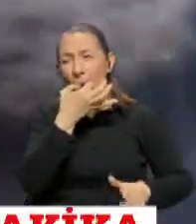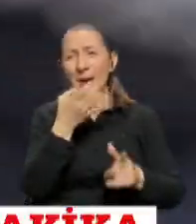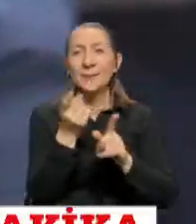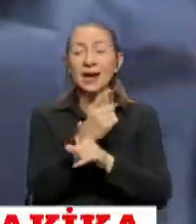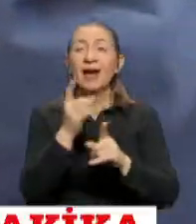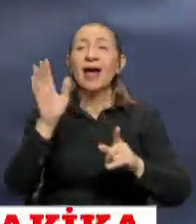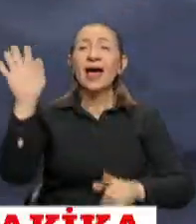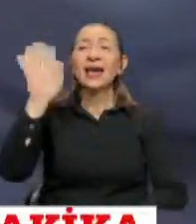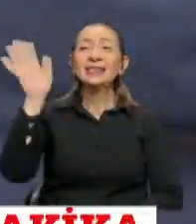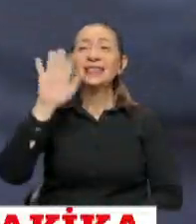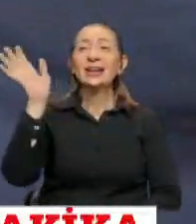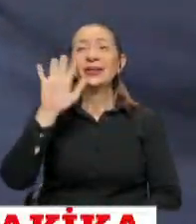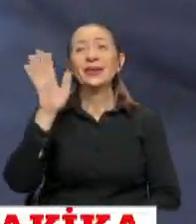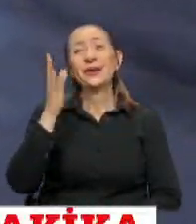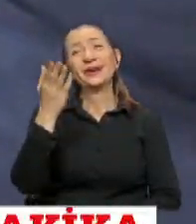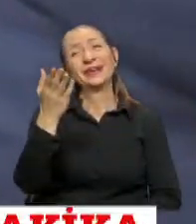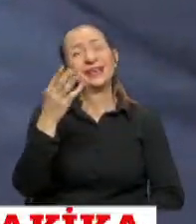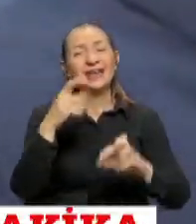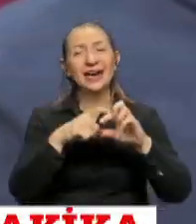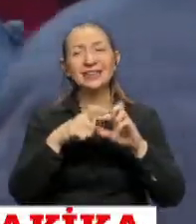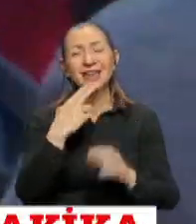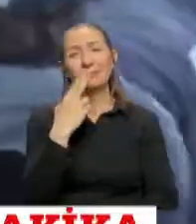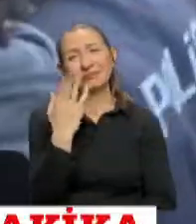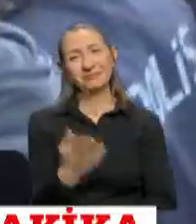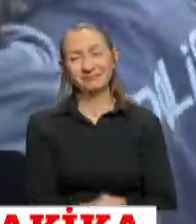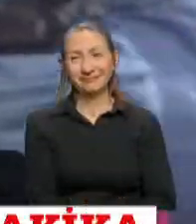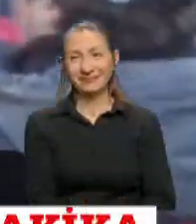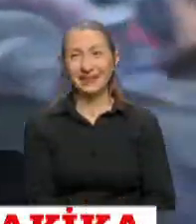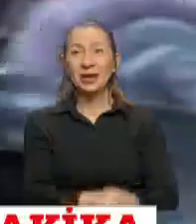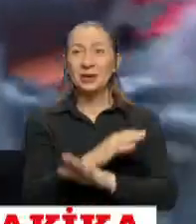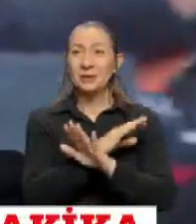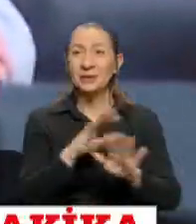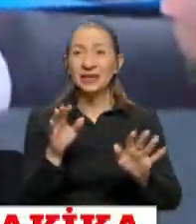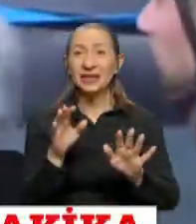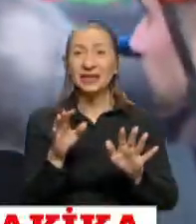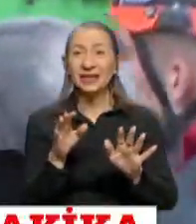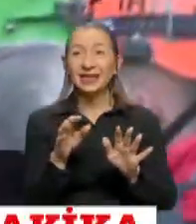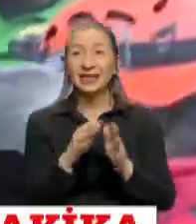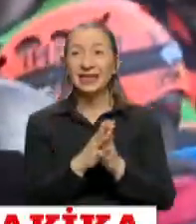El sallıyor, el sallıyor Raziye Kılınç. Bitti, Boğaz